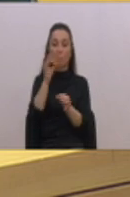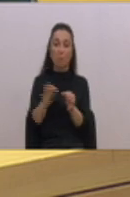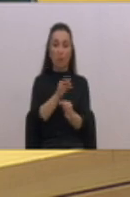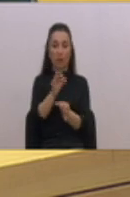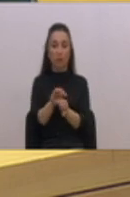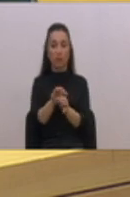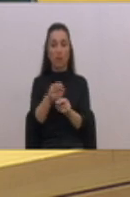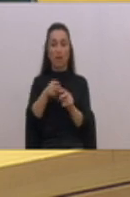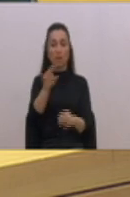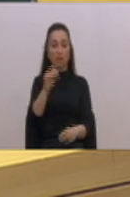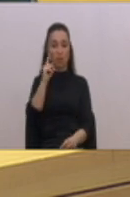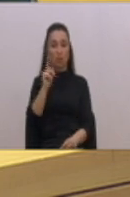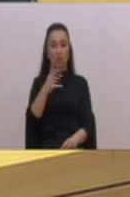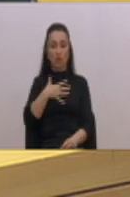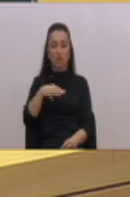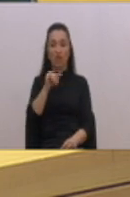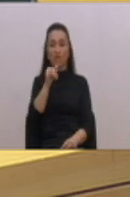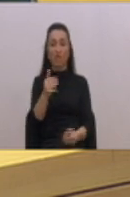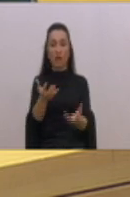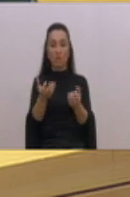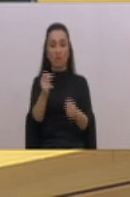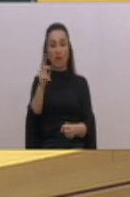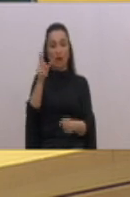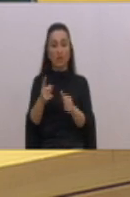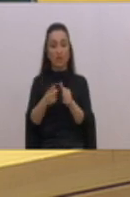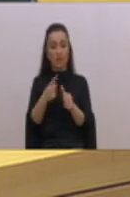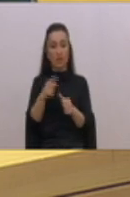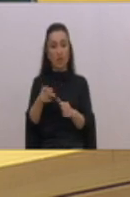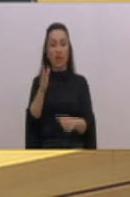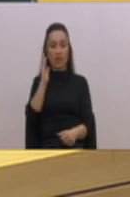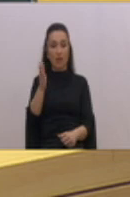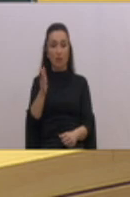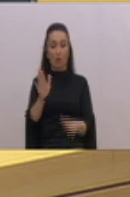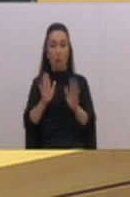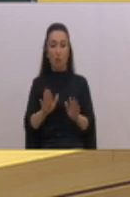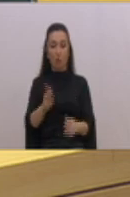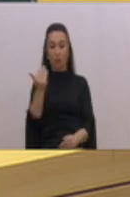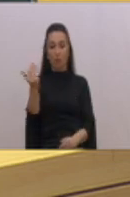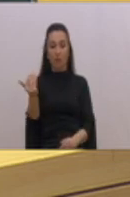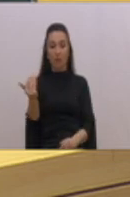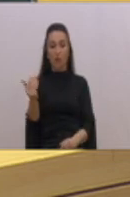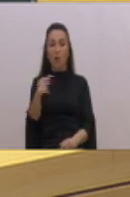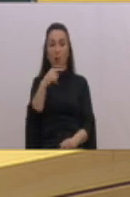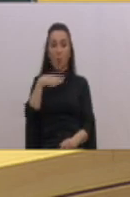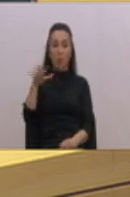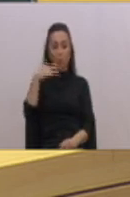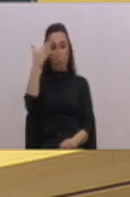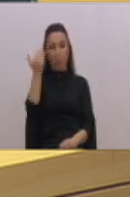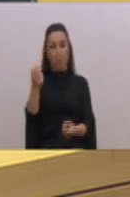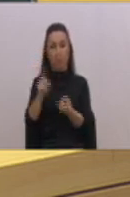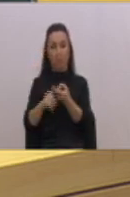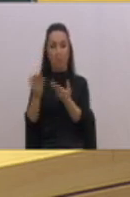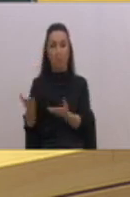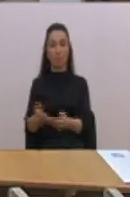პასუხისმგებლობა იმაზე, რომ ჩვენ ვერ მივიღეთ კანდიდატის სტატუსი, იქნება მხოლოდ თქვენზე, რუსულ ოცნებაზე.